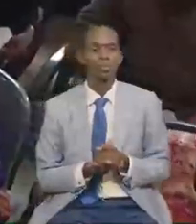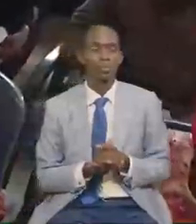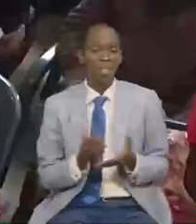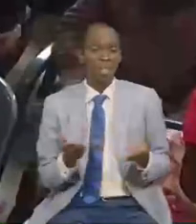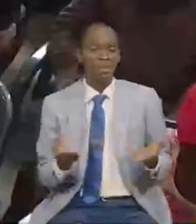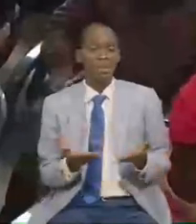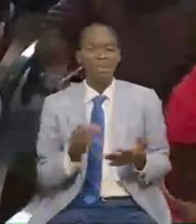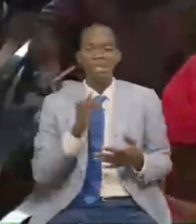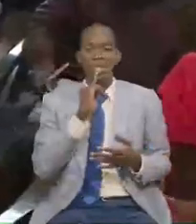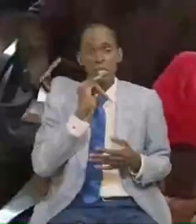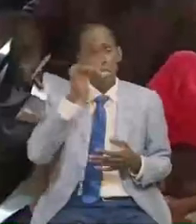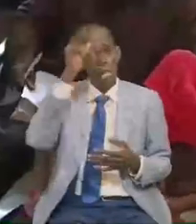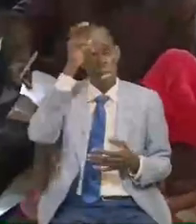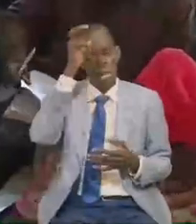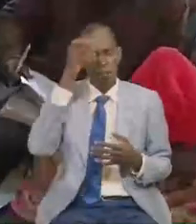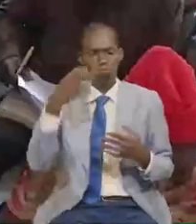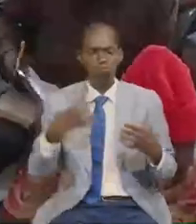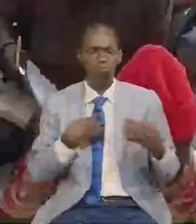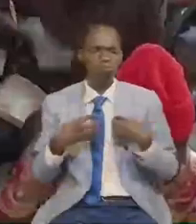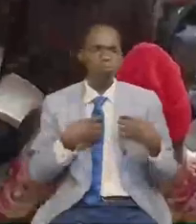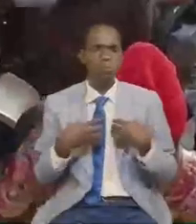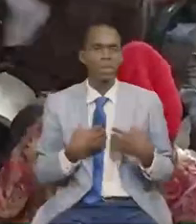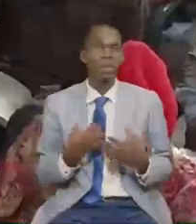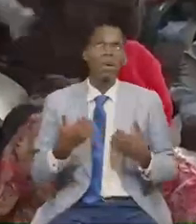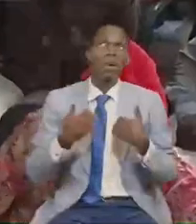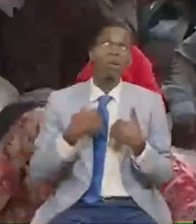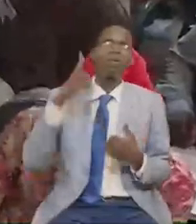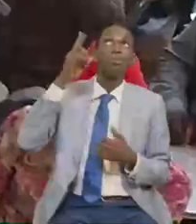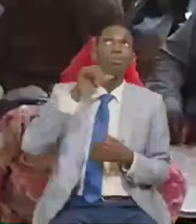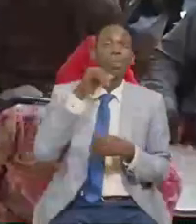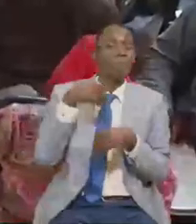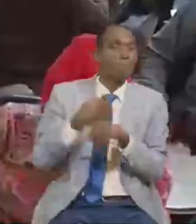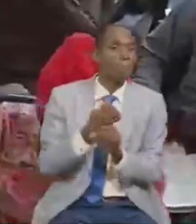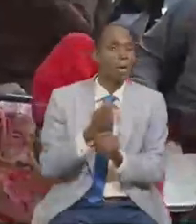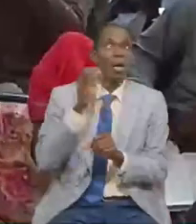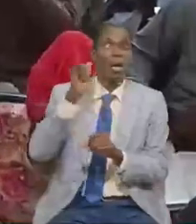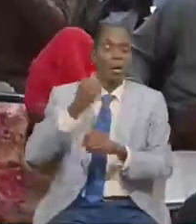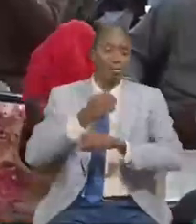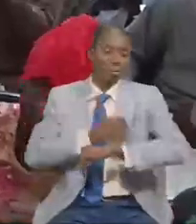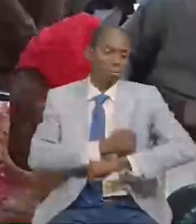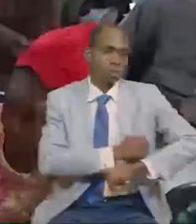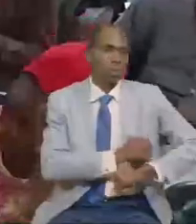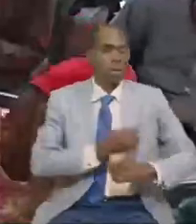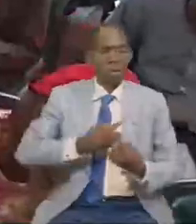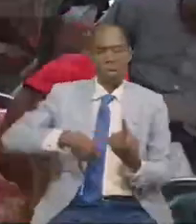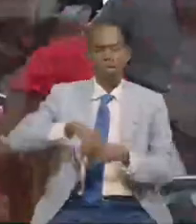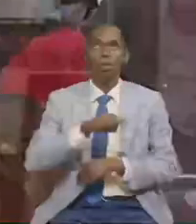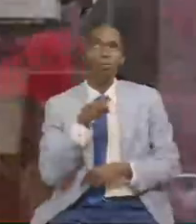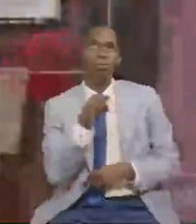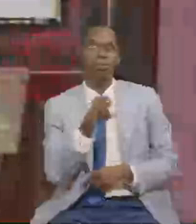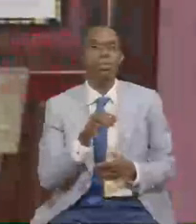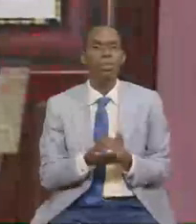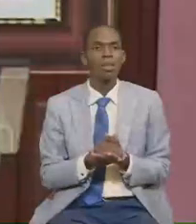Satan se plaignait. Ne l'as-tu pas protégé, lui, sa maison et tout ce qui est à